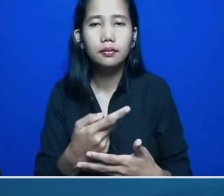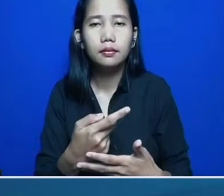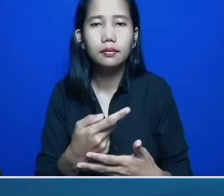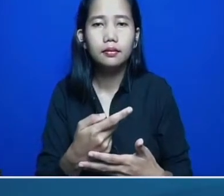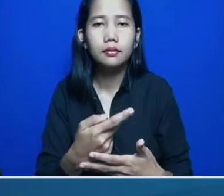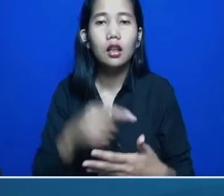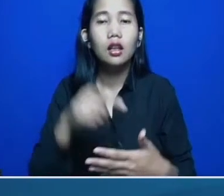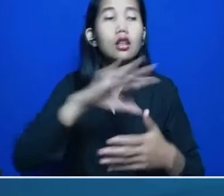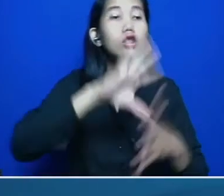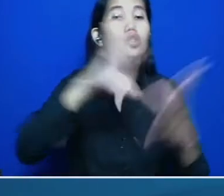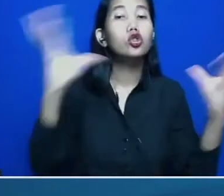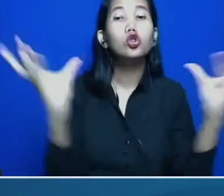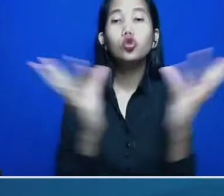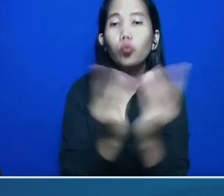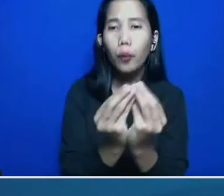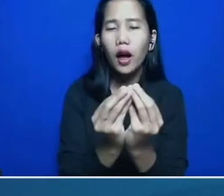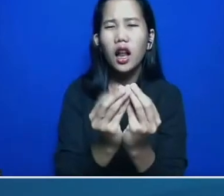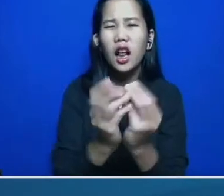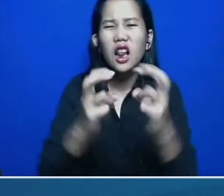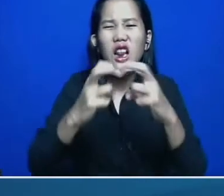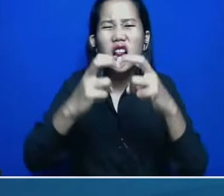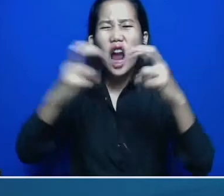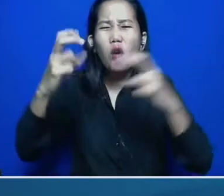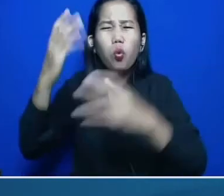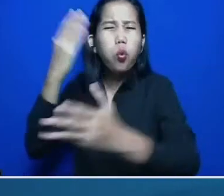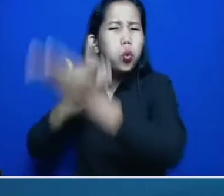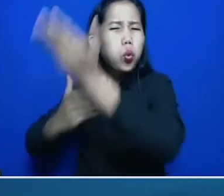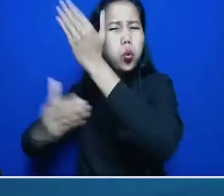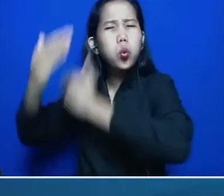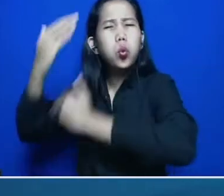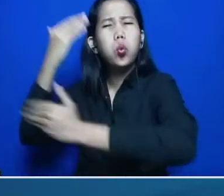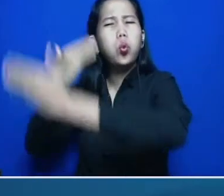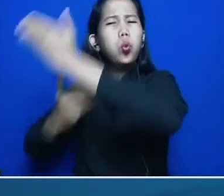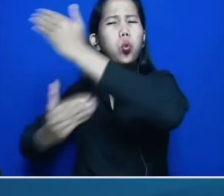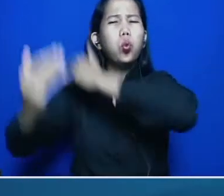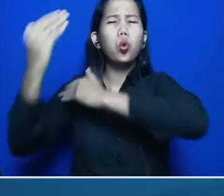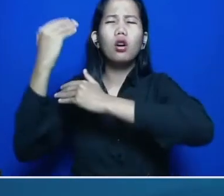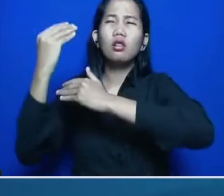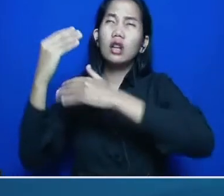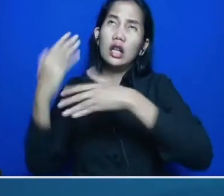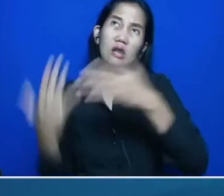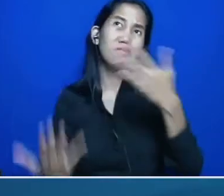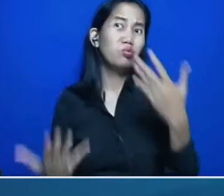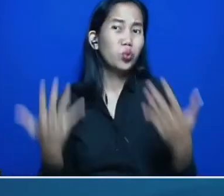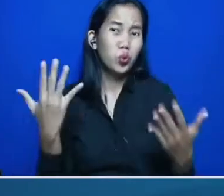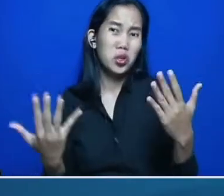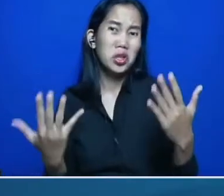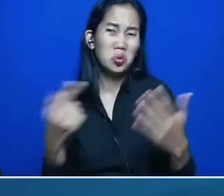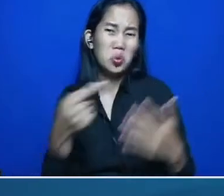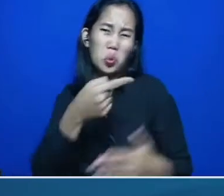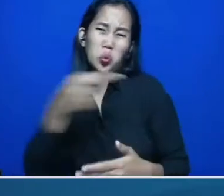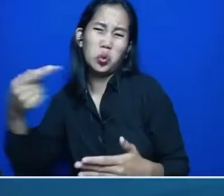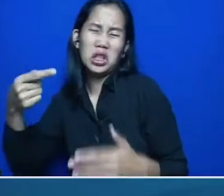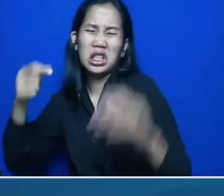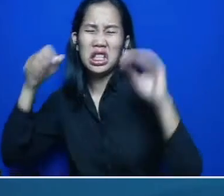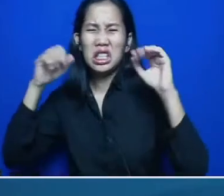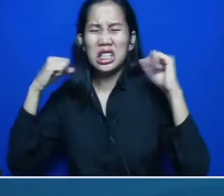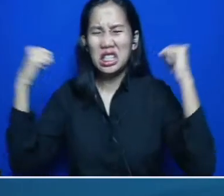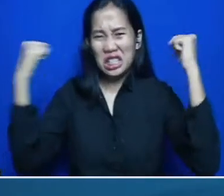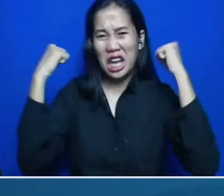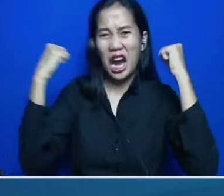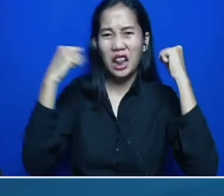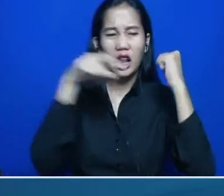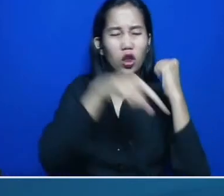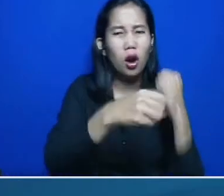terlampau banyak atau mungkin kurang sehat makanan makanan fast food ya